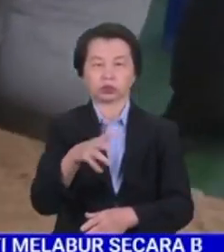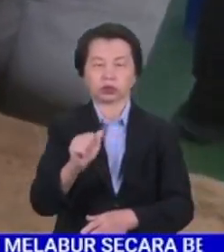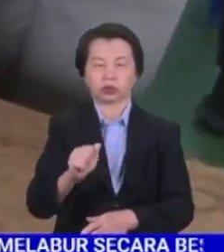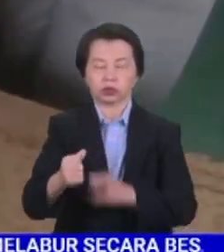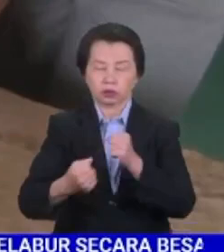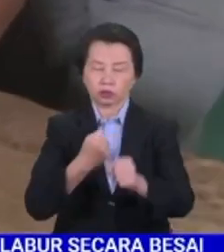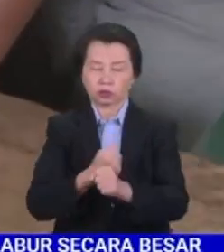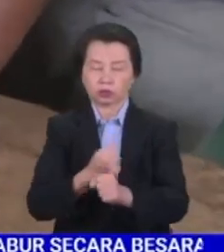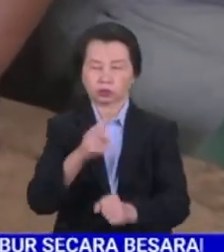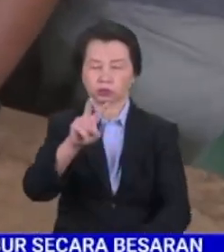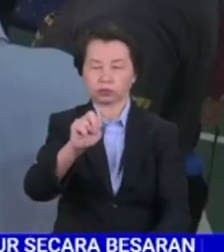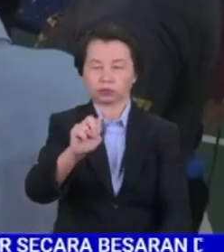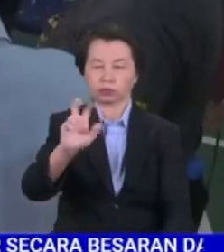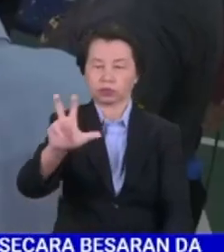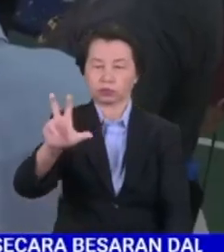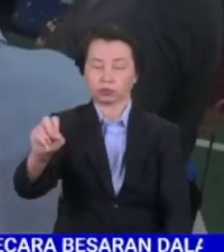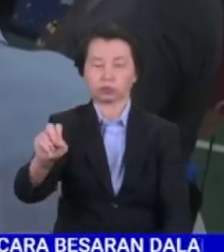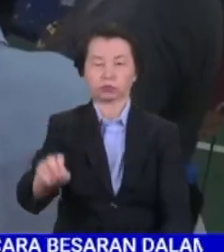2030.